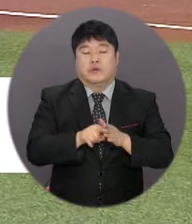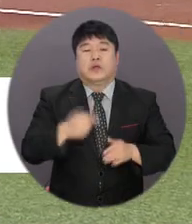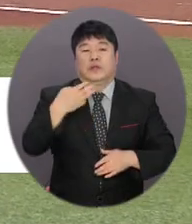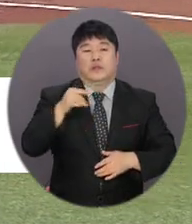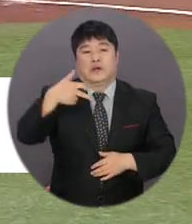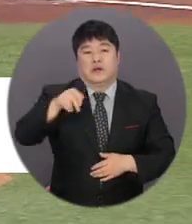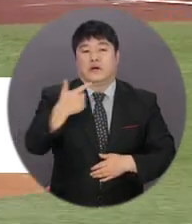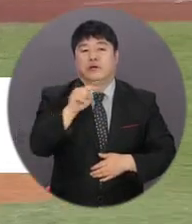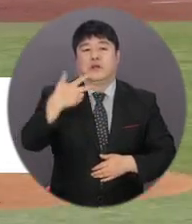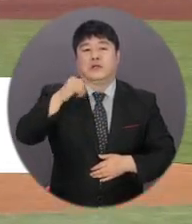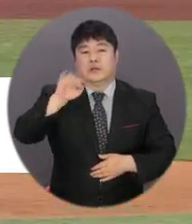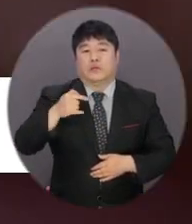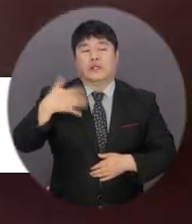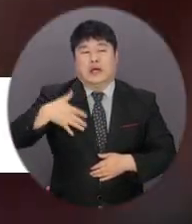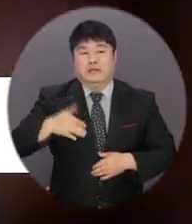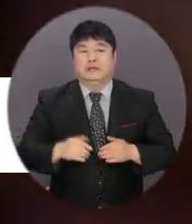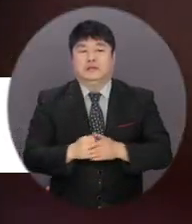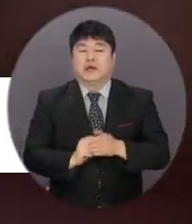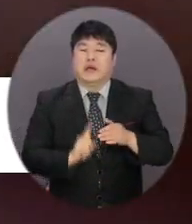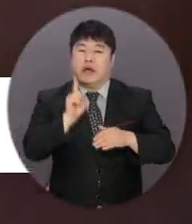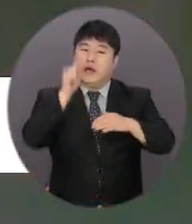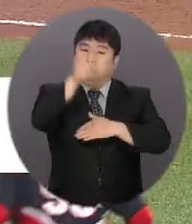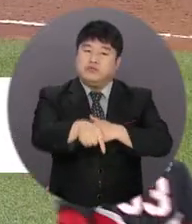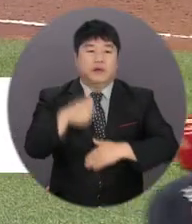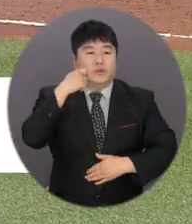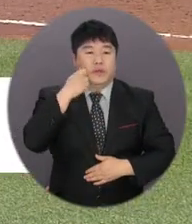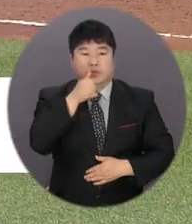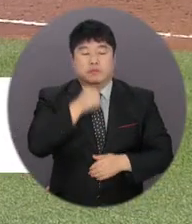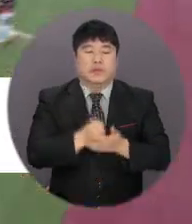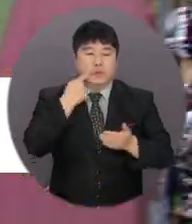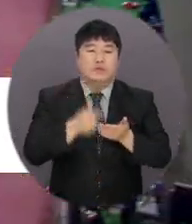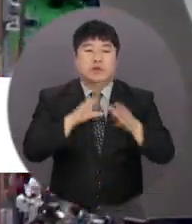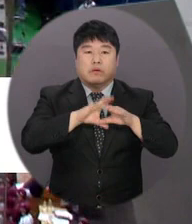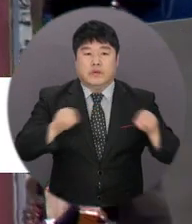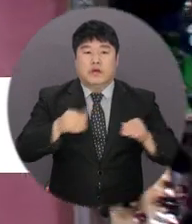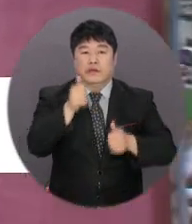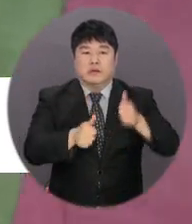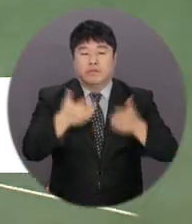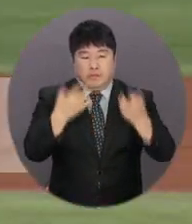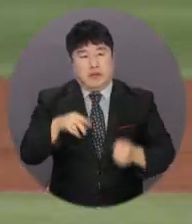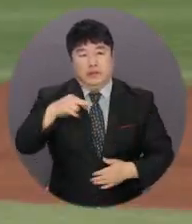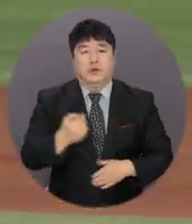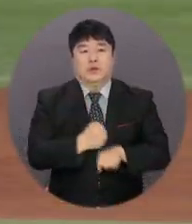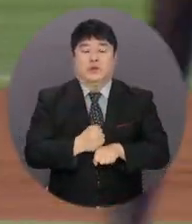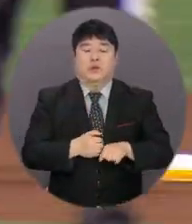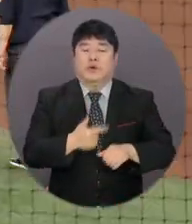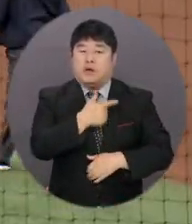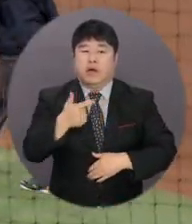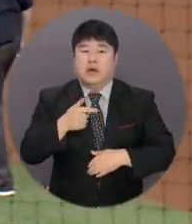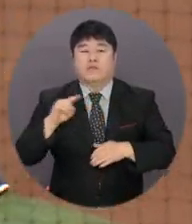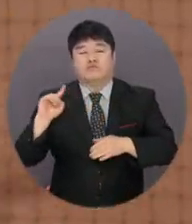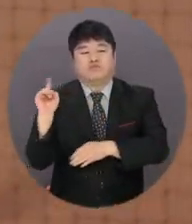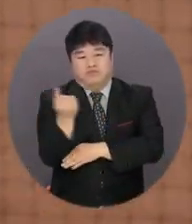나지완은 아직까지 손맛도 보지 못하고 있습니다. 쉽게 풀어갈 수 있는 경기가 많은데도 결정적인 한방